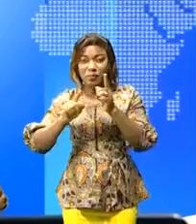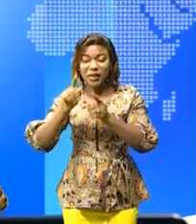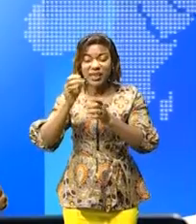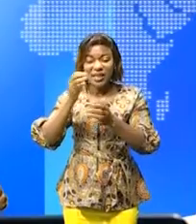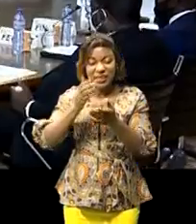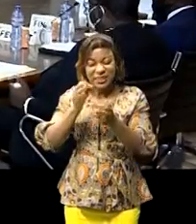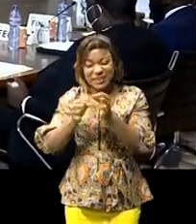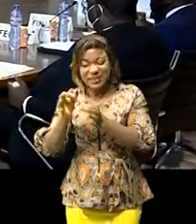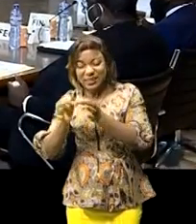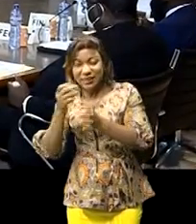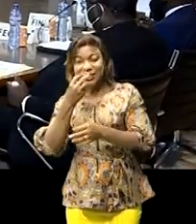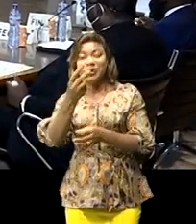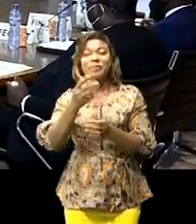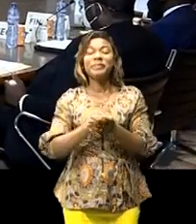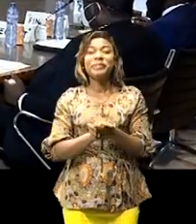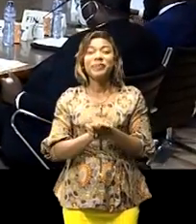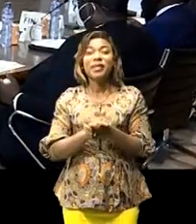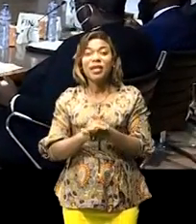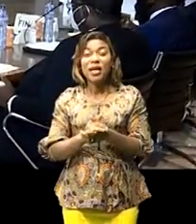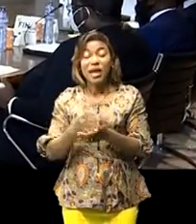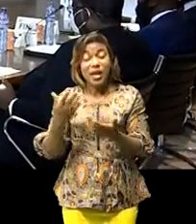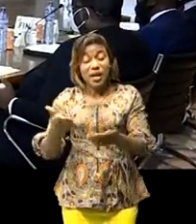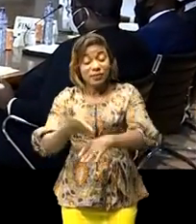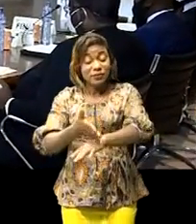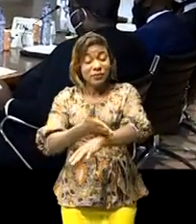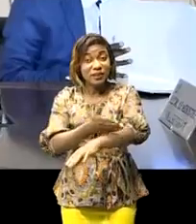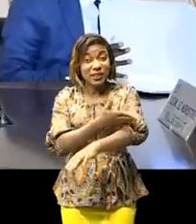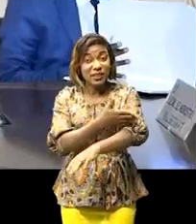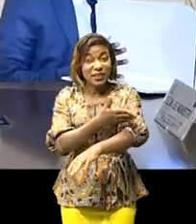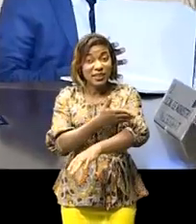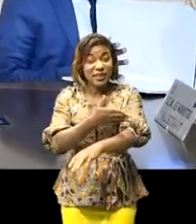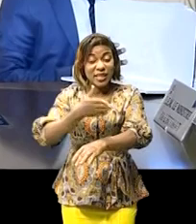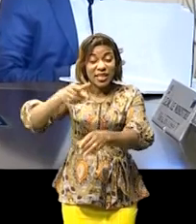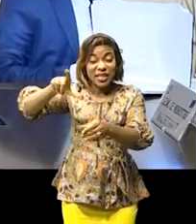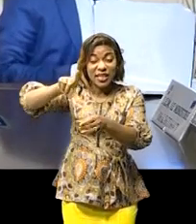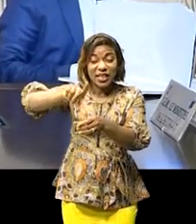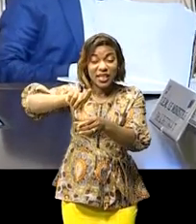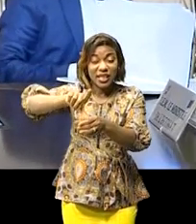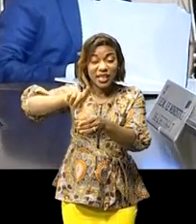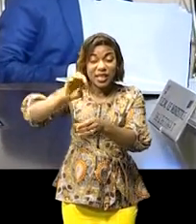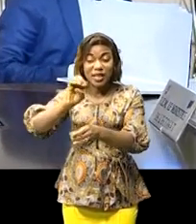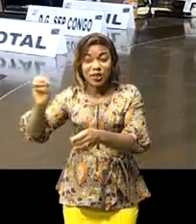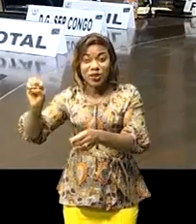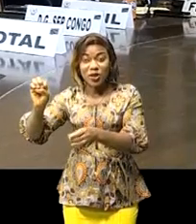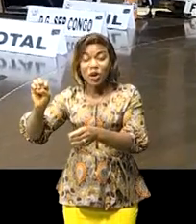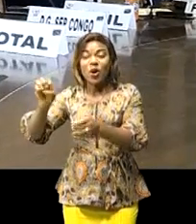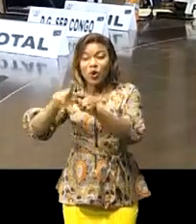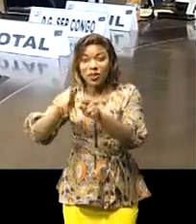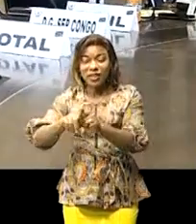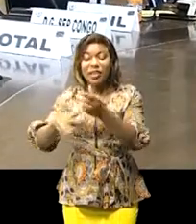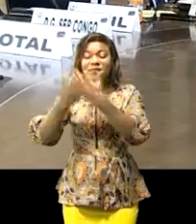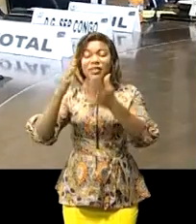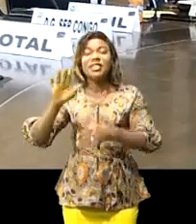le détail. Il n'y a pas augmentation du prix du litre à la pompe pour la zone ouest dont fait partie la ville